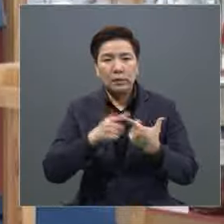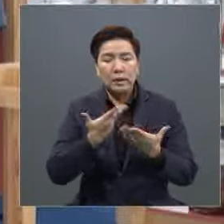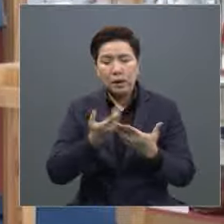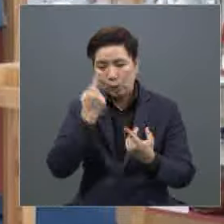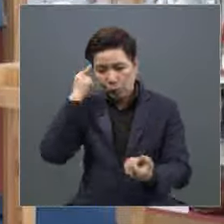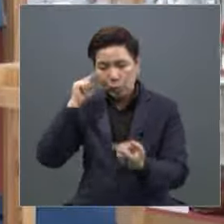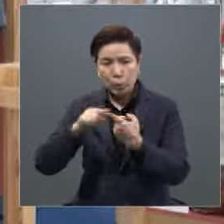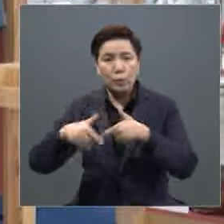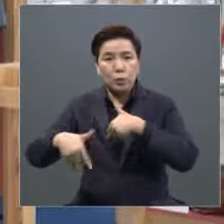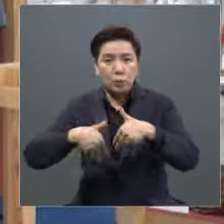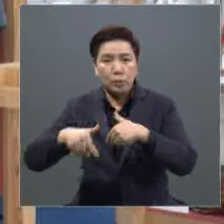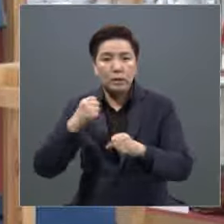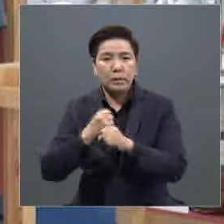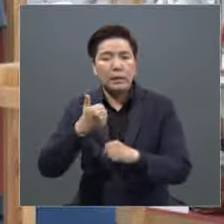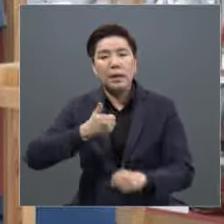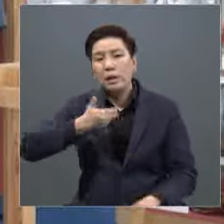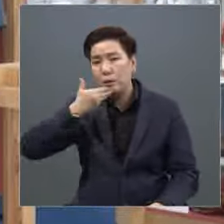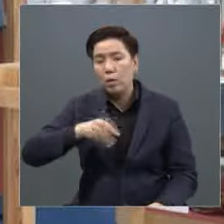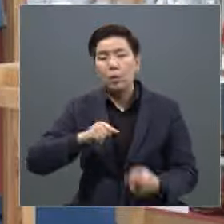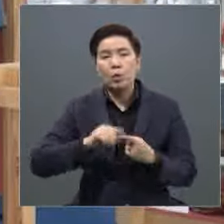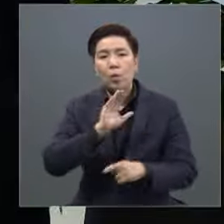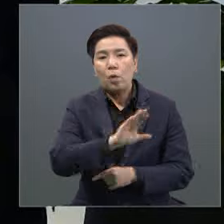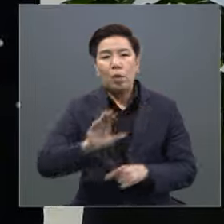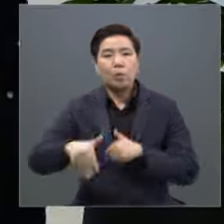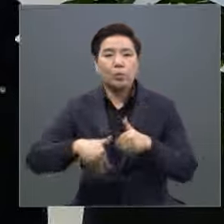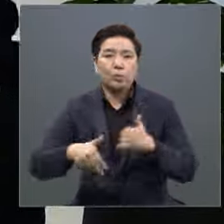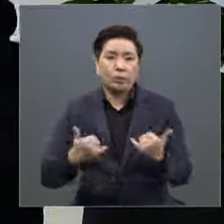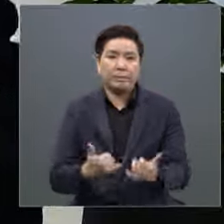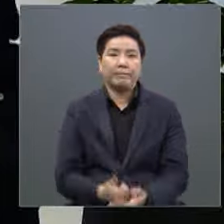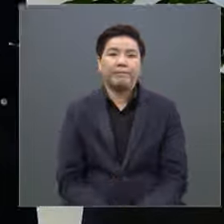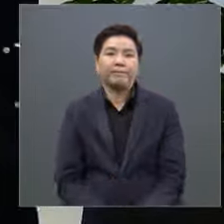ไปสู่ชุมชนและก็สร้างความยั่งยืนให้กับชุมชนนั้นๆ